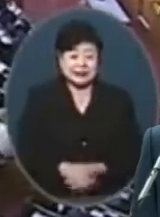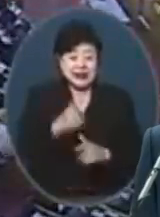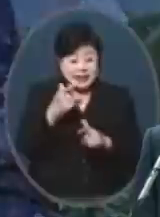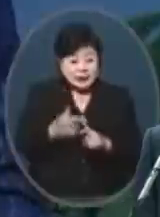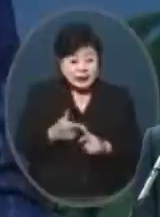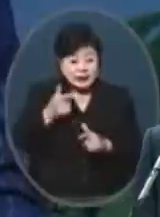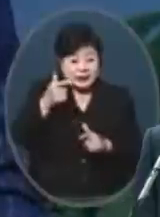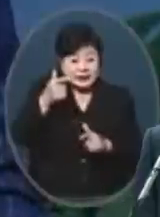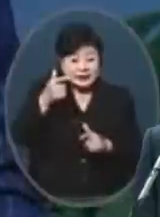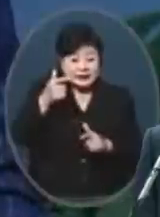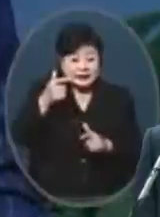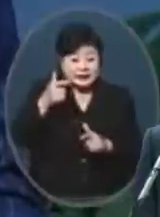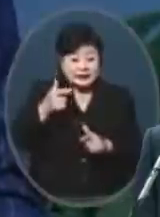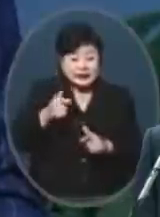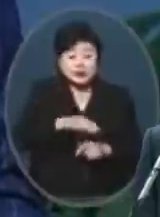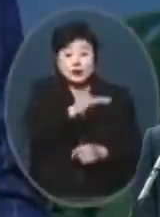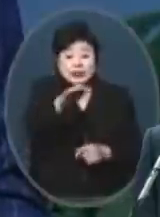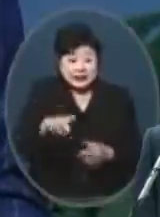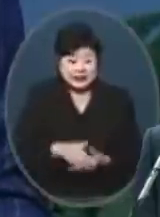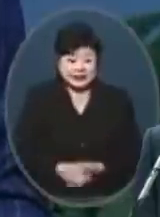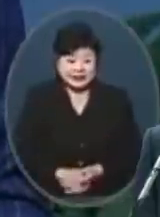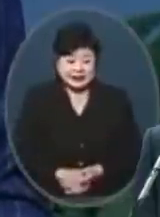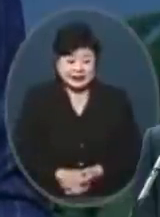예수님이 우리